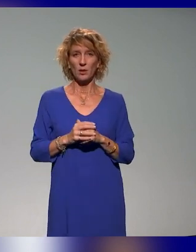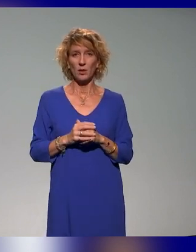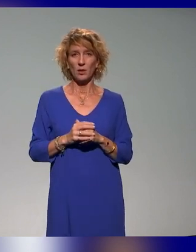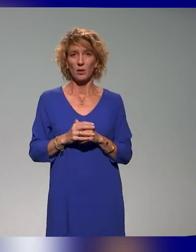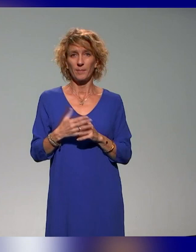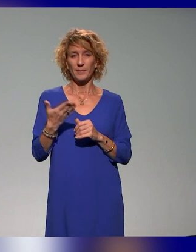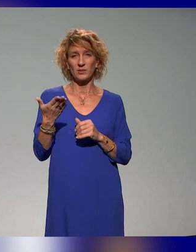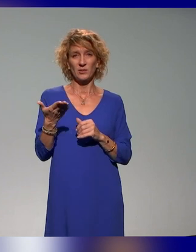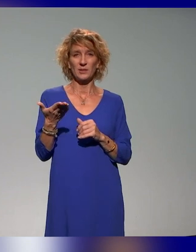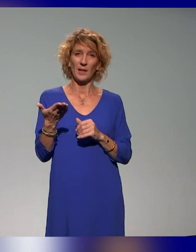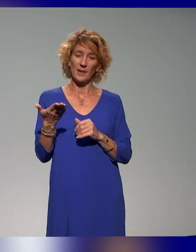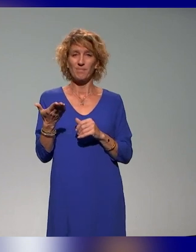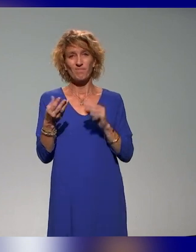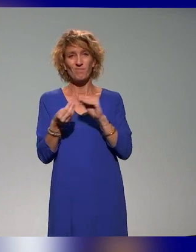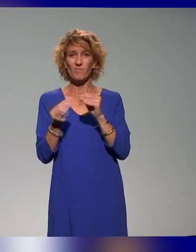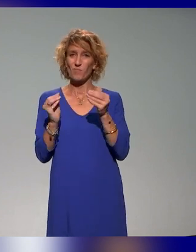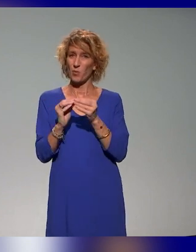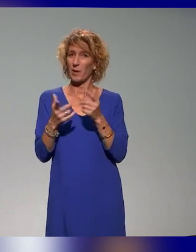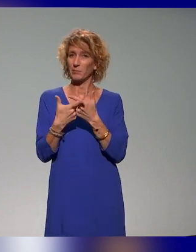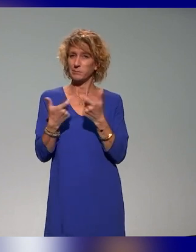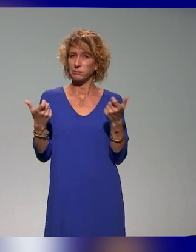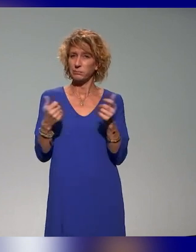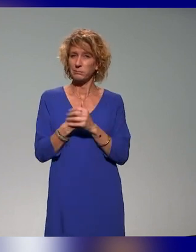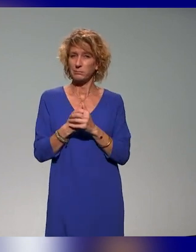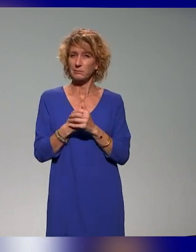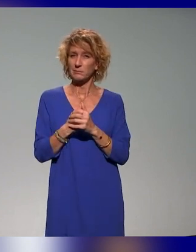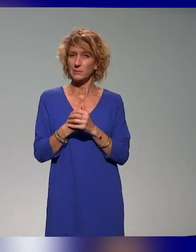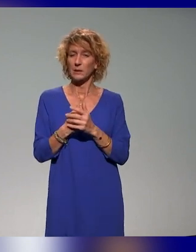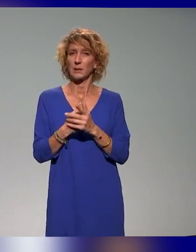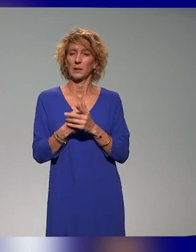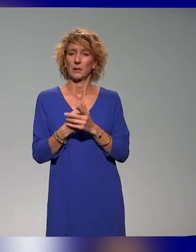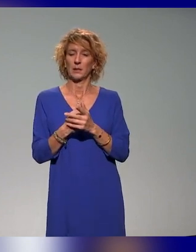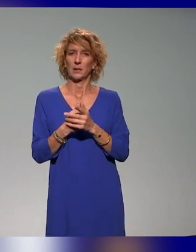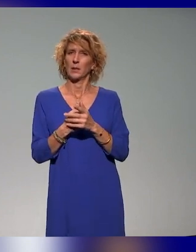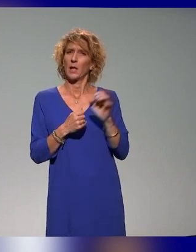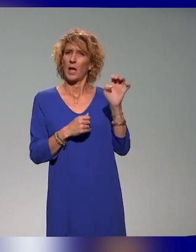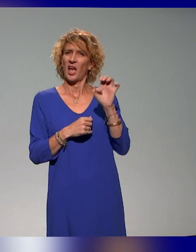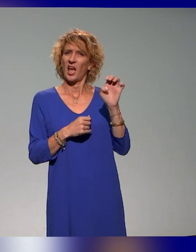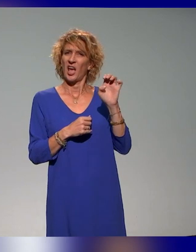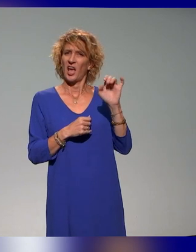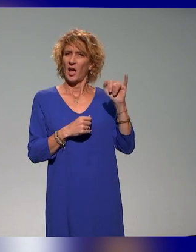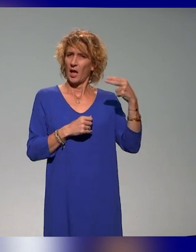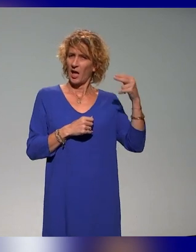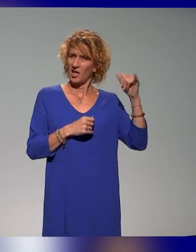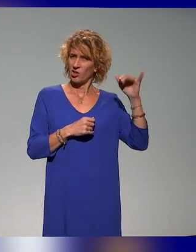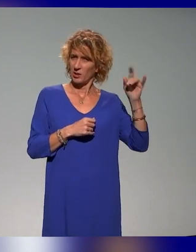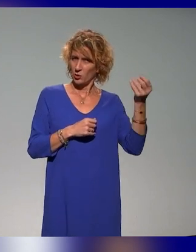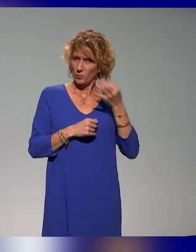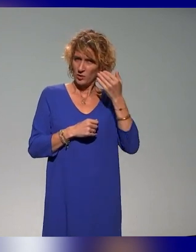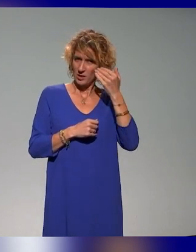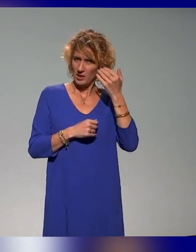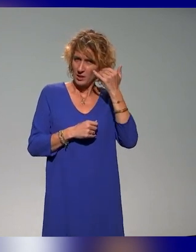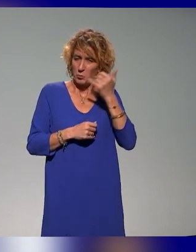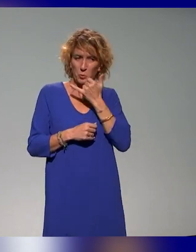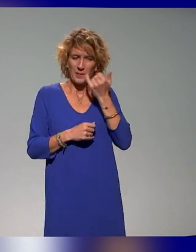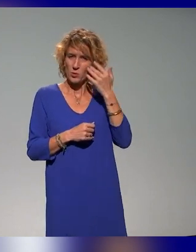qui pose pas mal de problèmes. Pour la petite histoire, NJ, tu m'arrêtes si je me trompe, mais à l'université de Bordeaux,